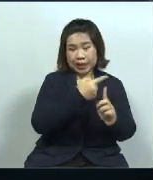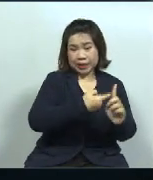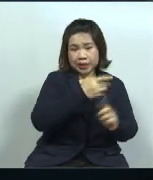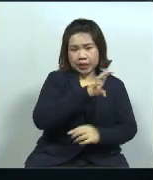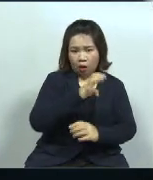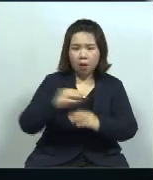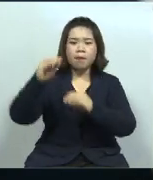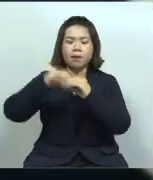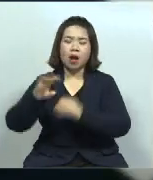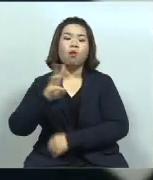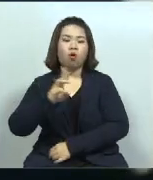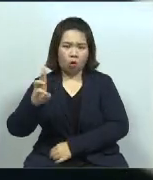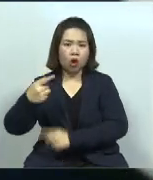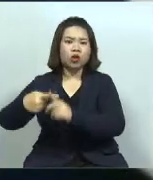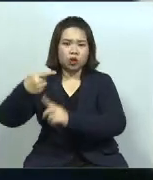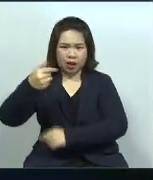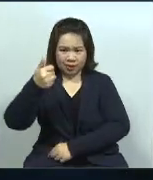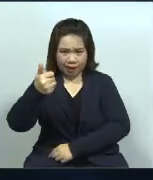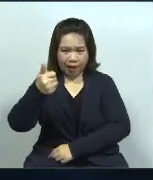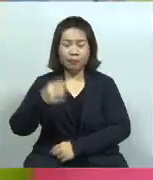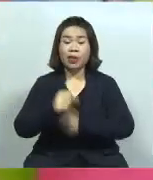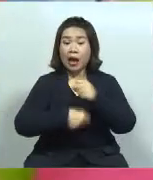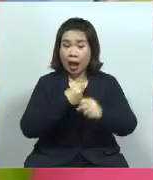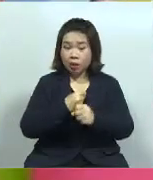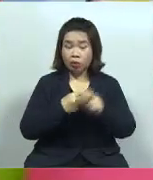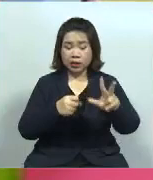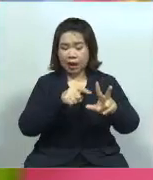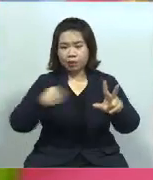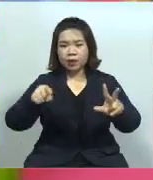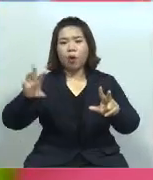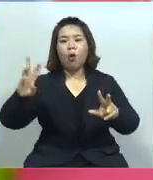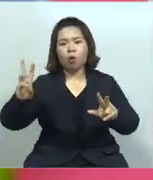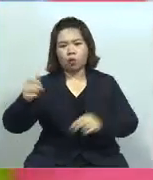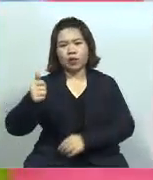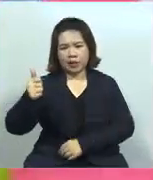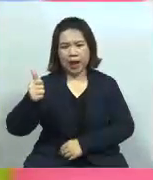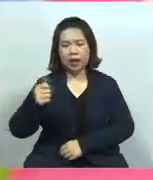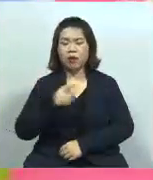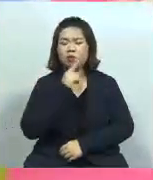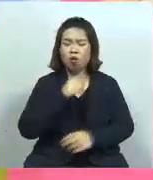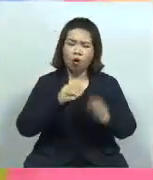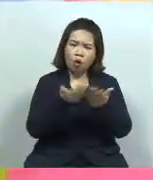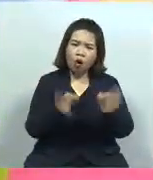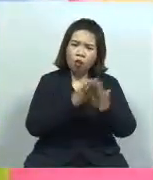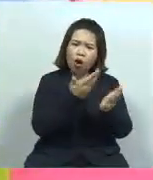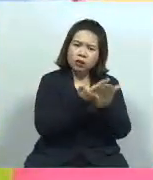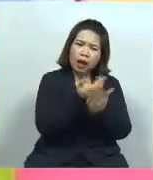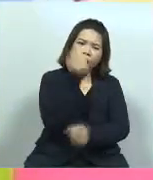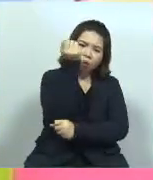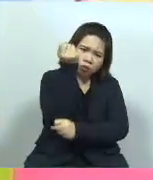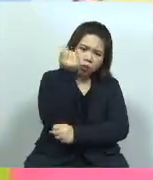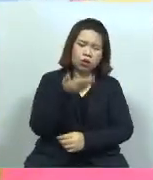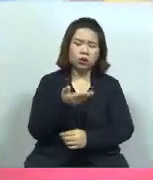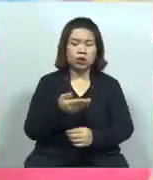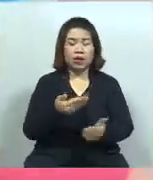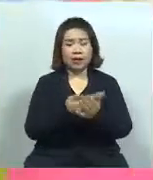าทต่อคนต่อเดือนและขยายอายุจาก3ขวบเป็น6ขวบในครอบครัวที่ยากจนมีรายได้ครัวเรือนต่ำกว่